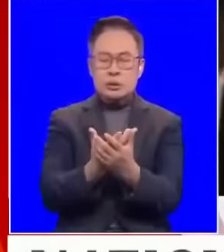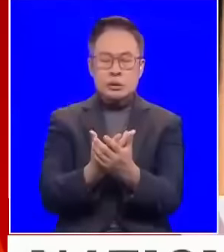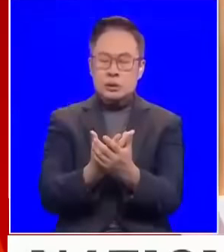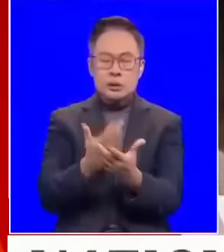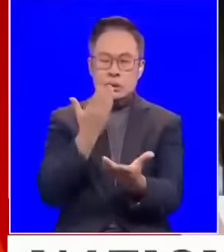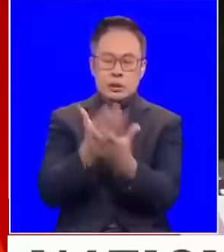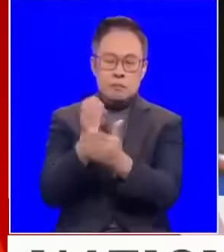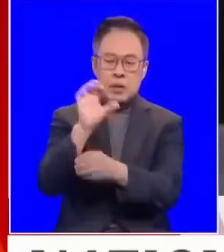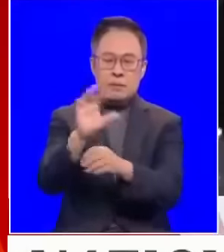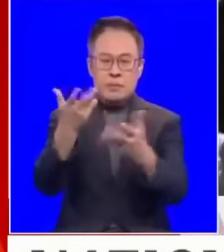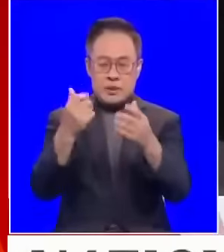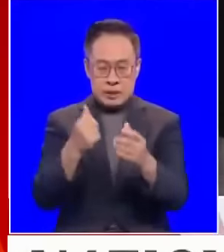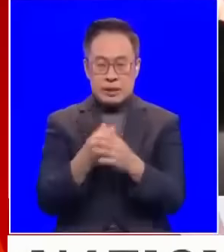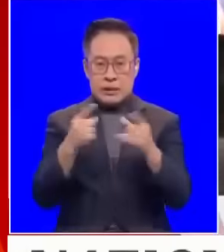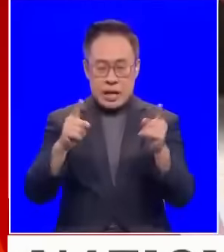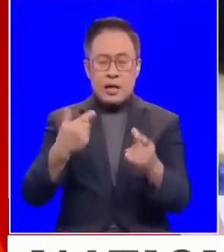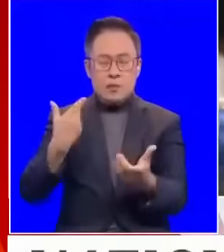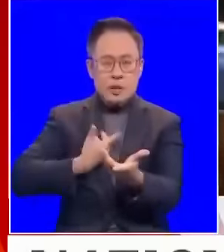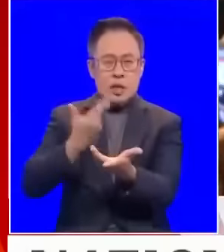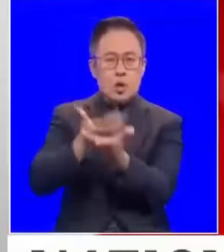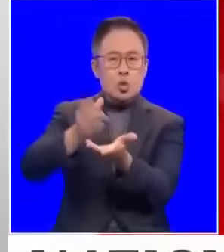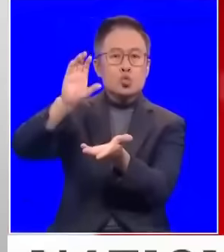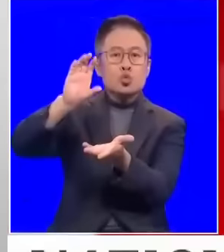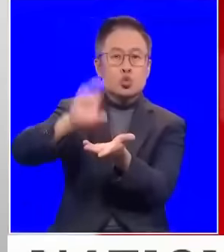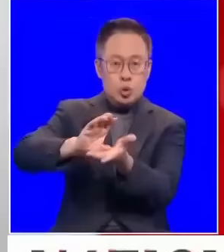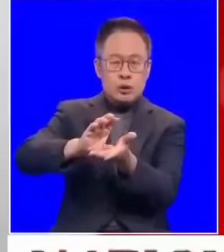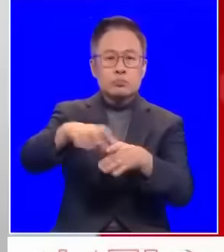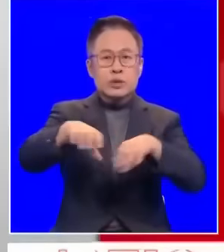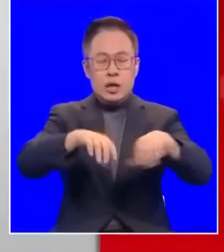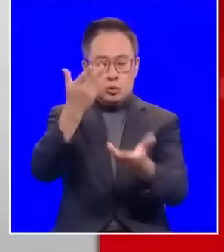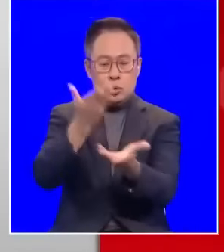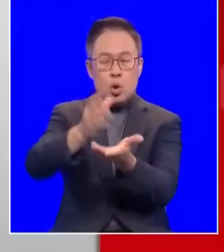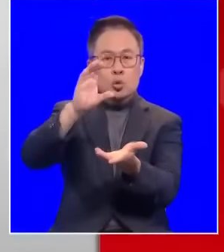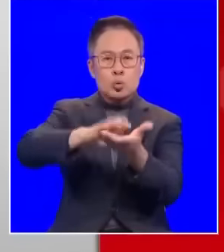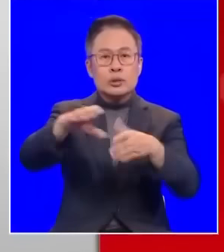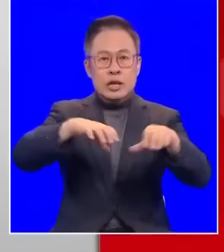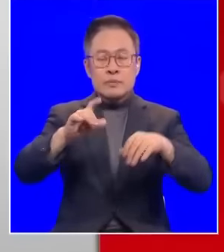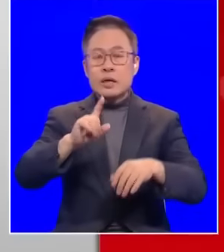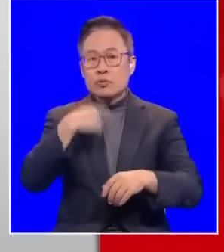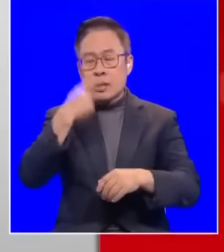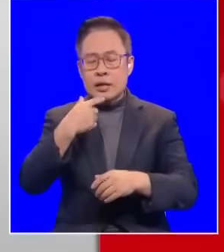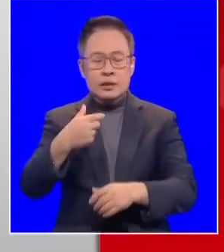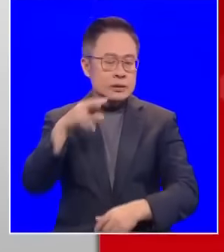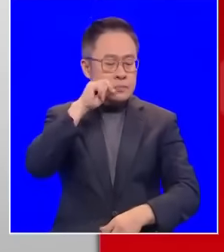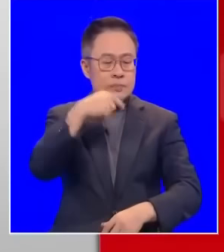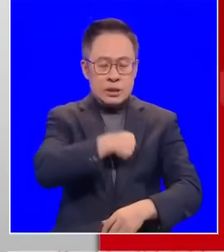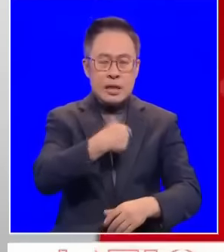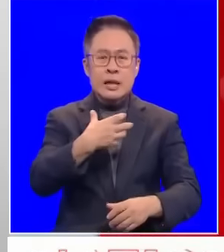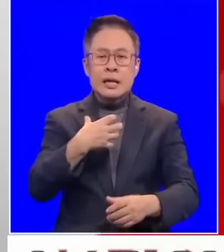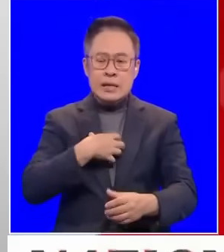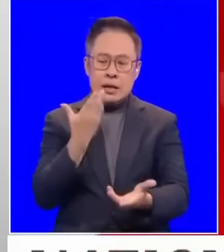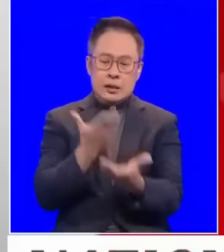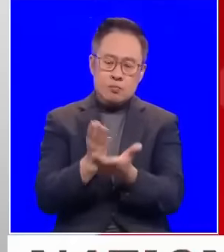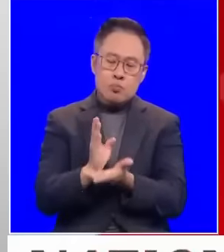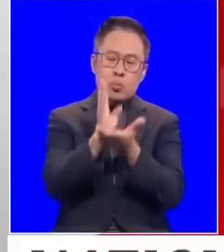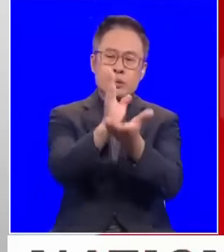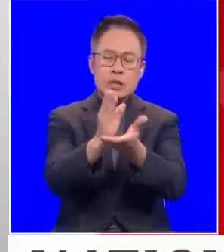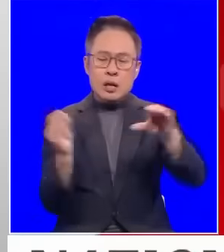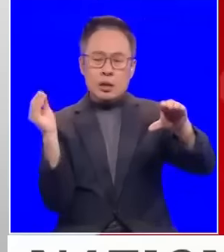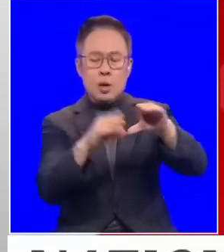ไปเข้ากองทุนลองไปฟังเธอชี้แจงค่ะ มันเป็นยอดของผู้เสียหายในส่วนของ89คนที่เขาจ่ายตรงกัน